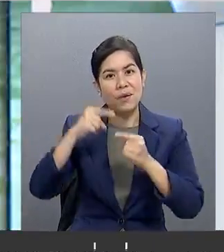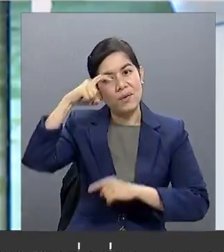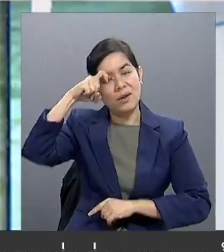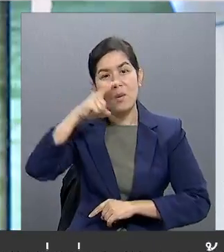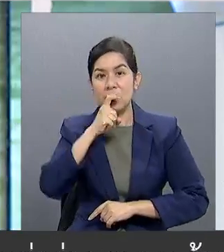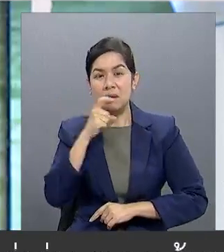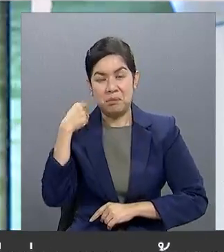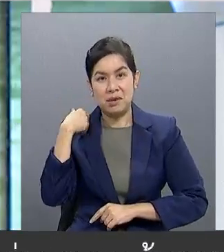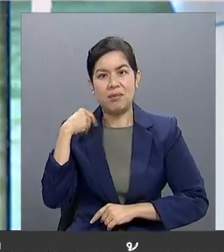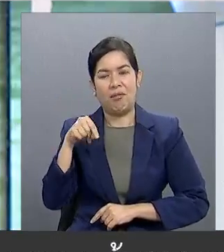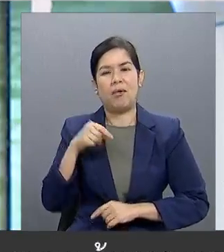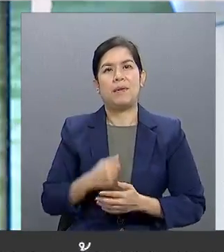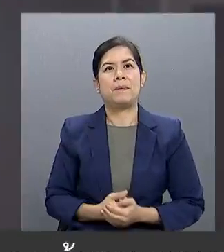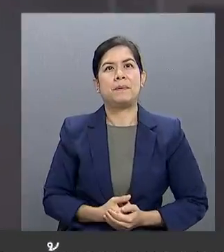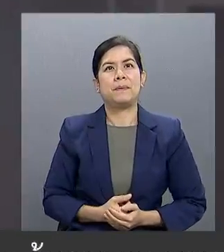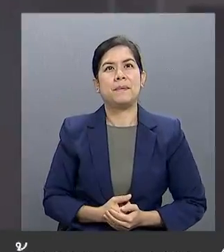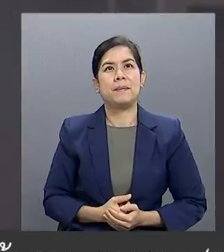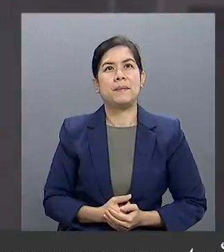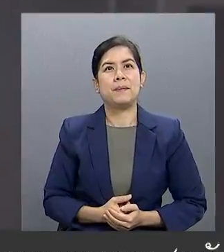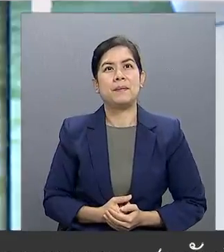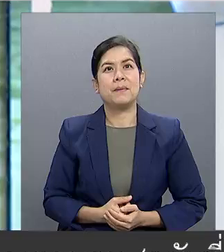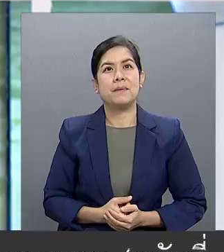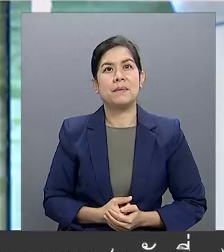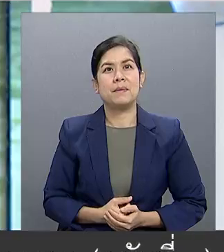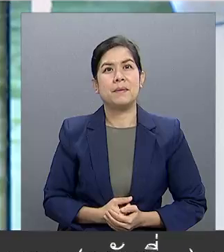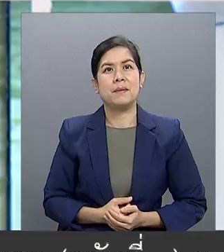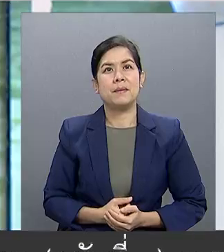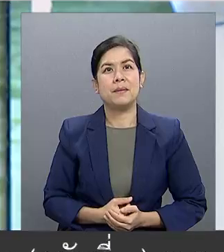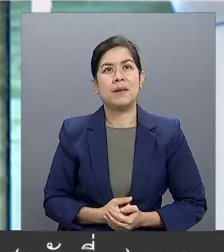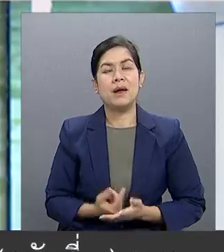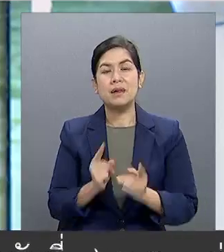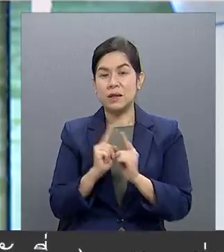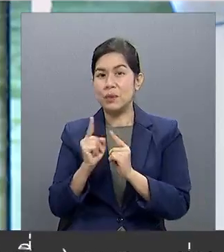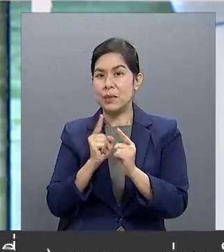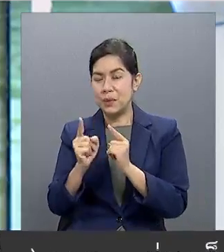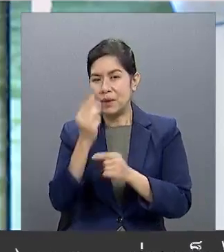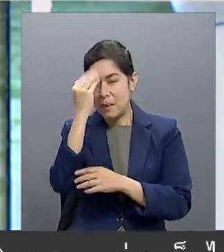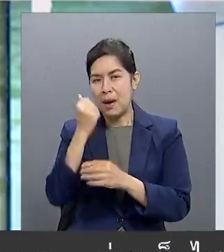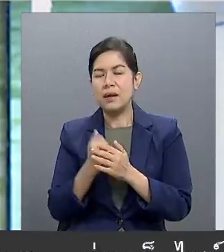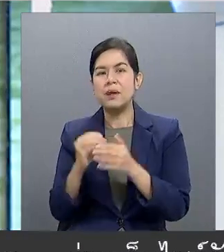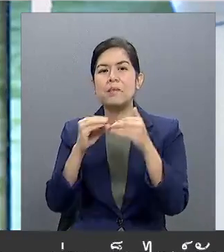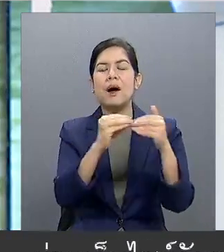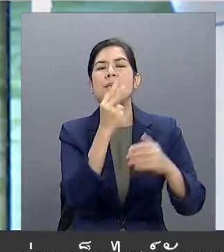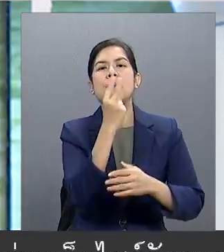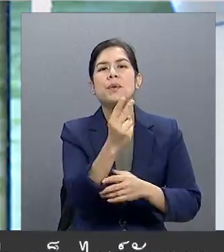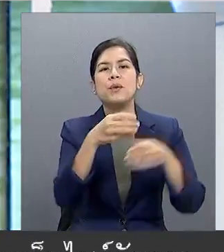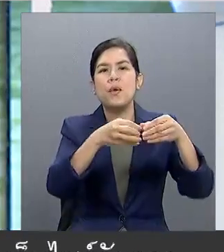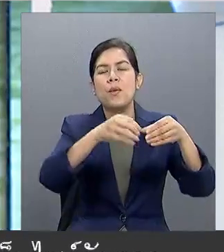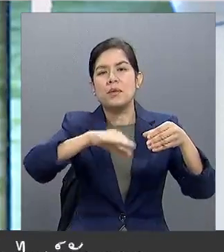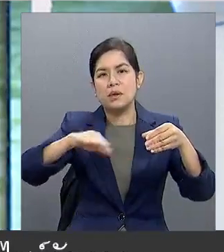ะ รู้อายุเลยนะ ทำไมฮะน้องยุ้ย คือที่ชวนคุยไม่ใช่อะไรค่ะจะพาไปดูน้องๆ นักเรียนที่จังหวัดตรังเขาน่ารักมากนะค